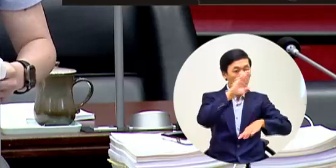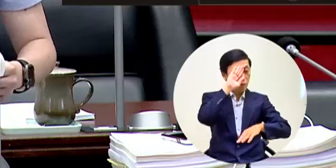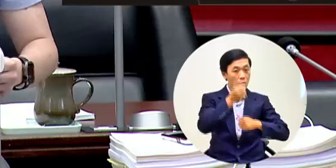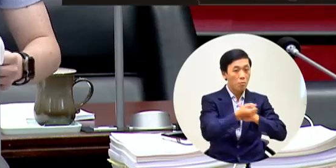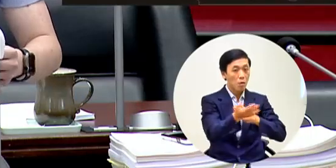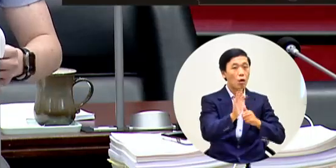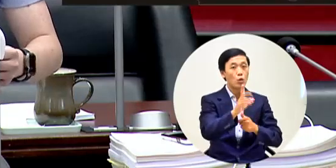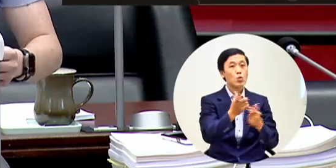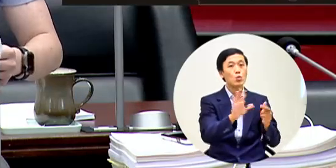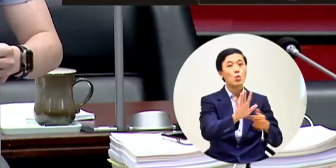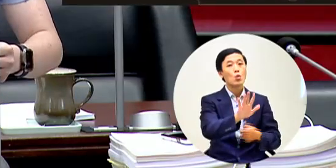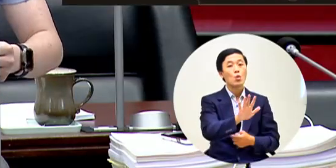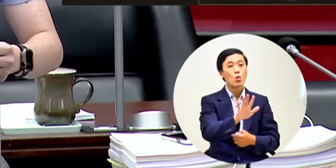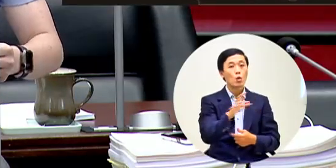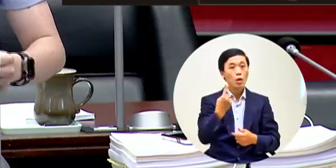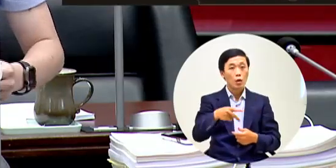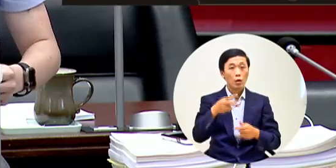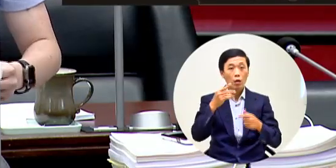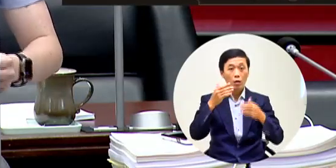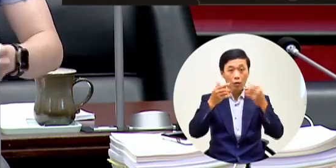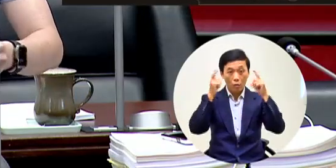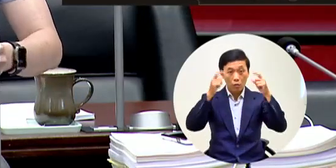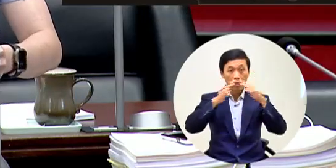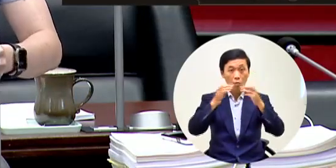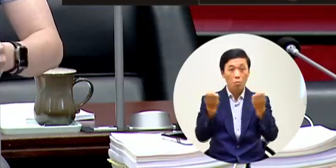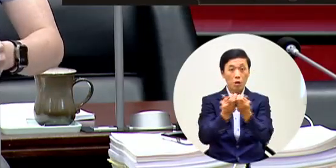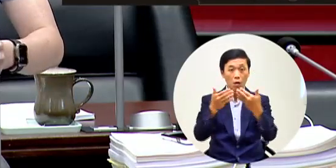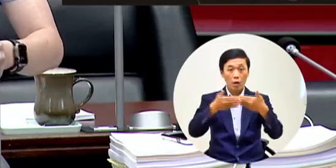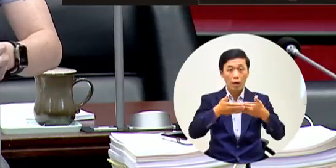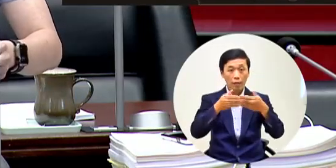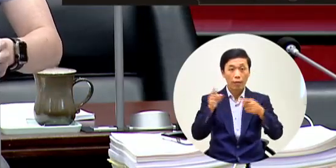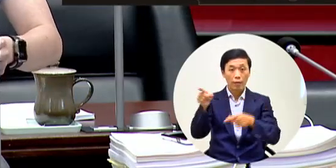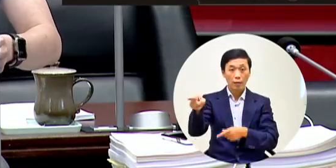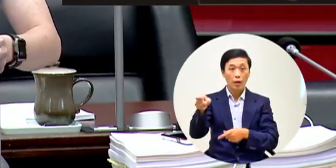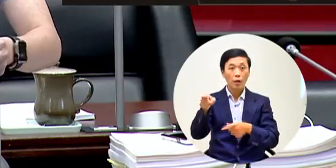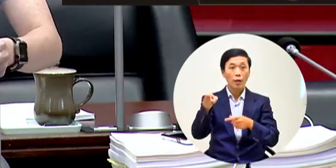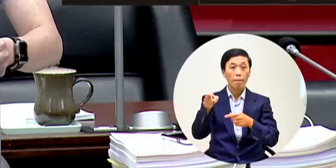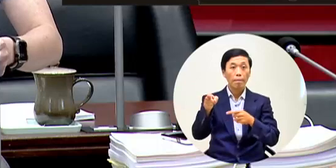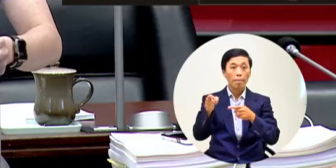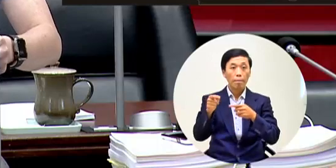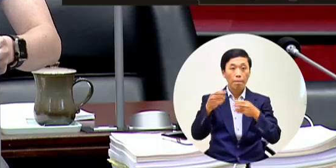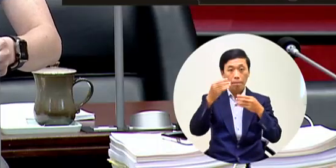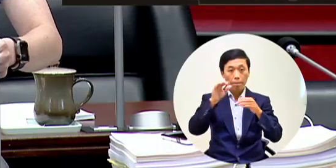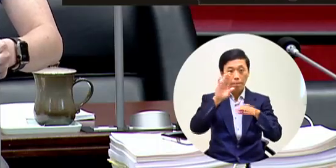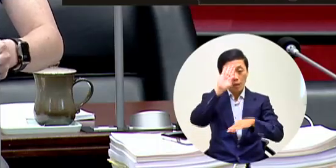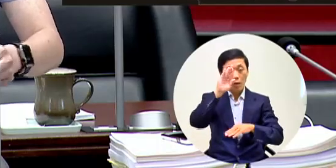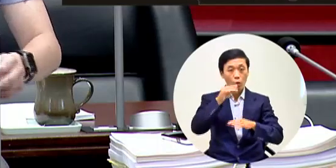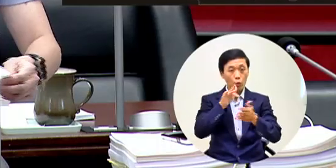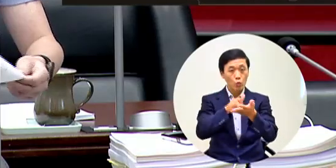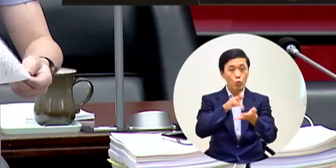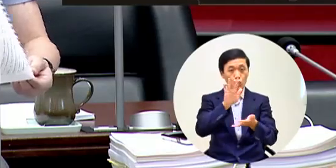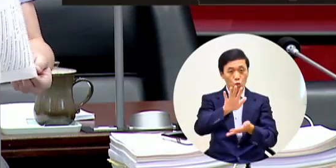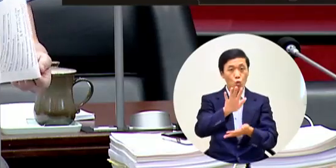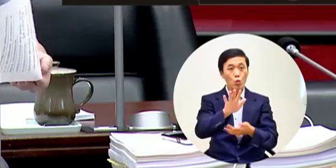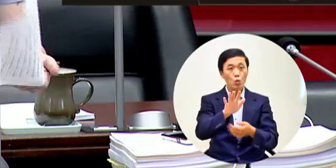雄市也出现汉他病毒哦的个案啊。我相信这种是真重要了哦。